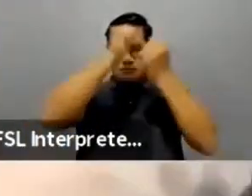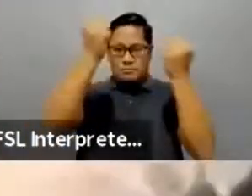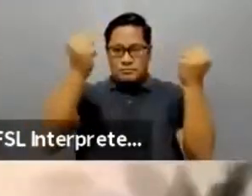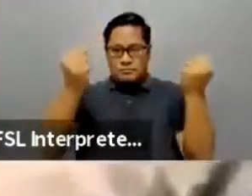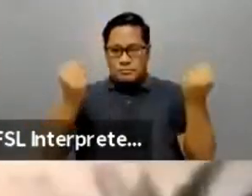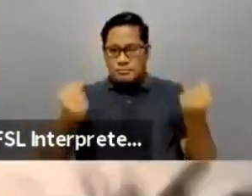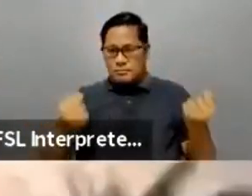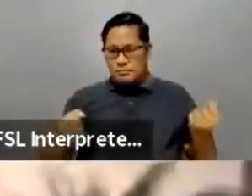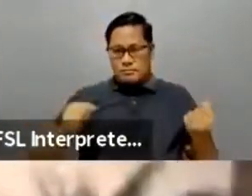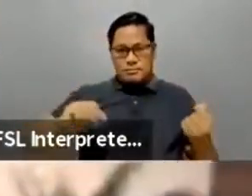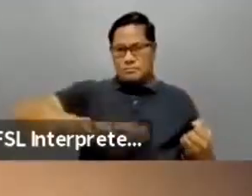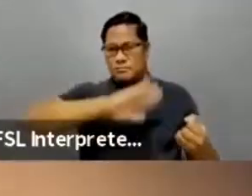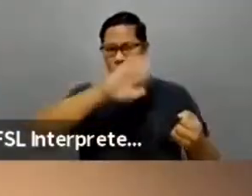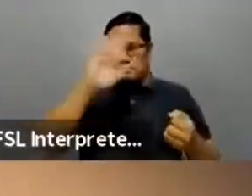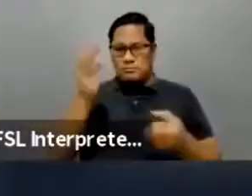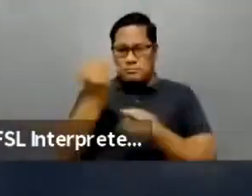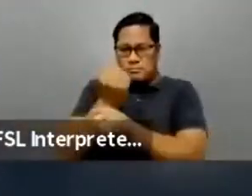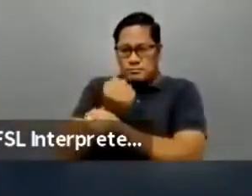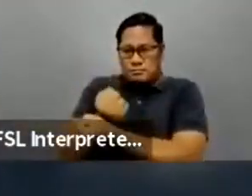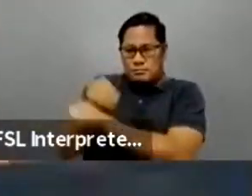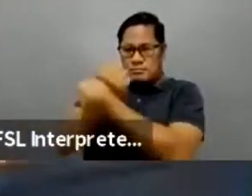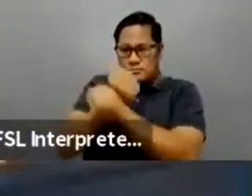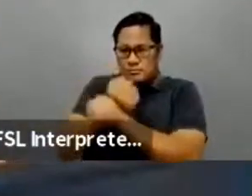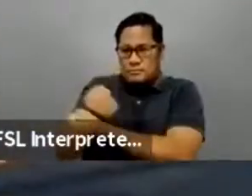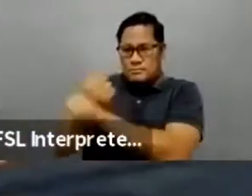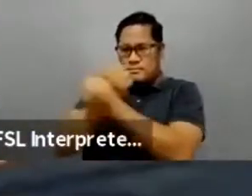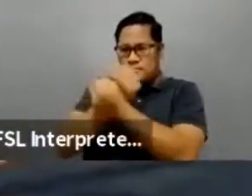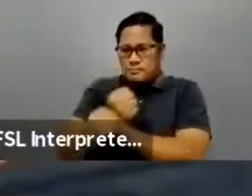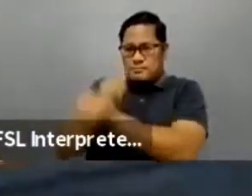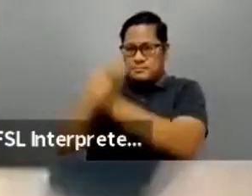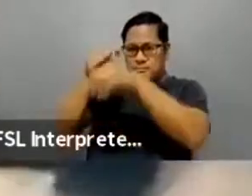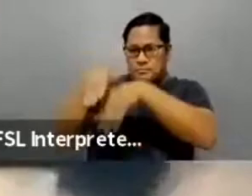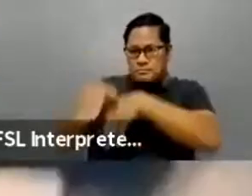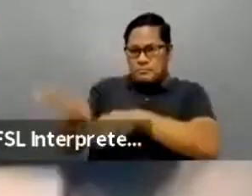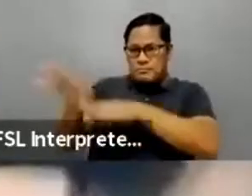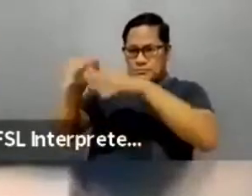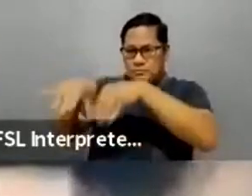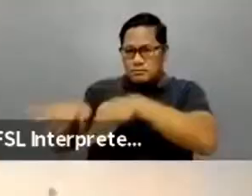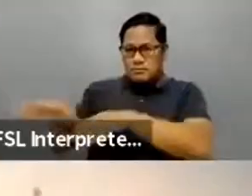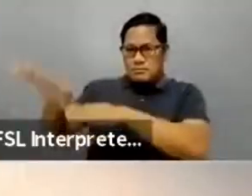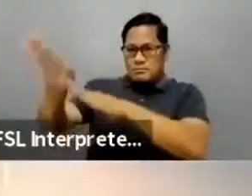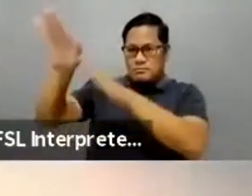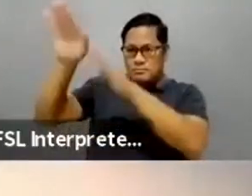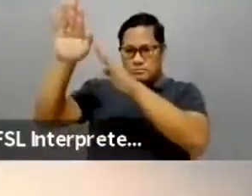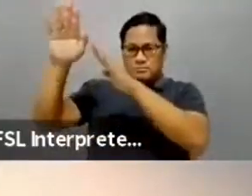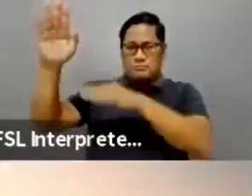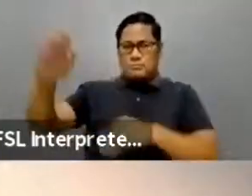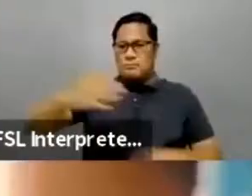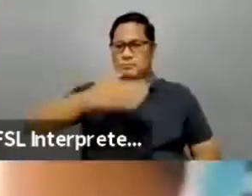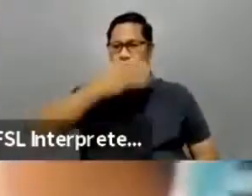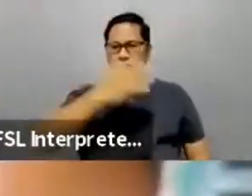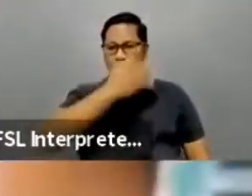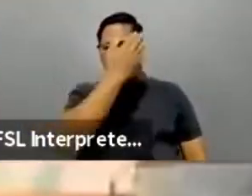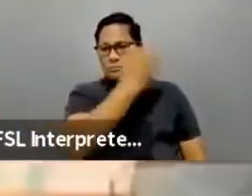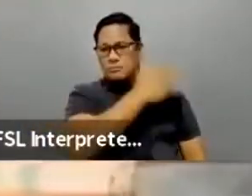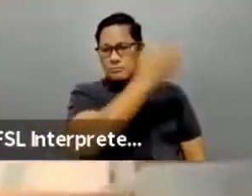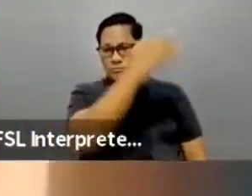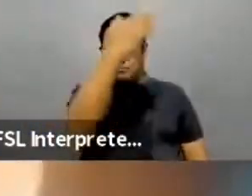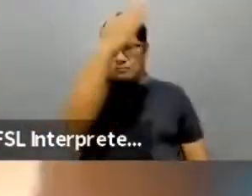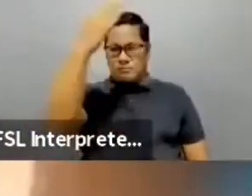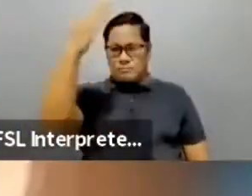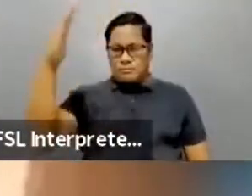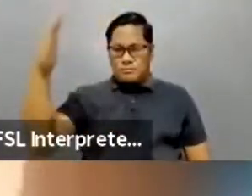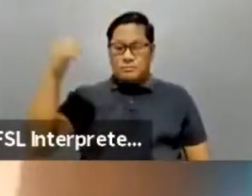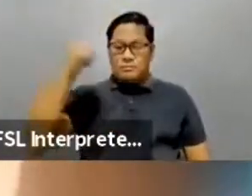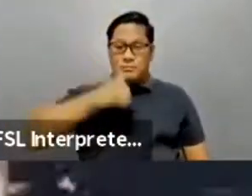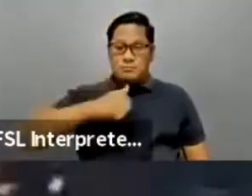manlulupin, di ka pasisigil, sa nagatak tuloy. simoy at sa langit ang